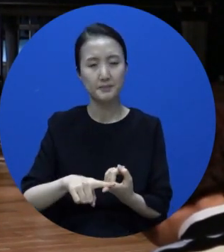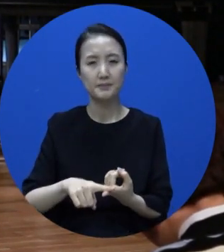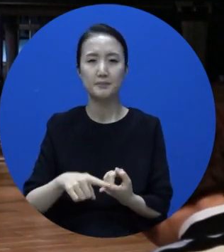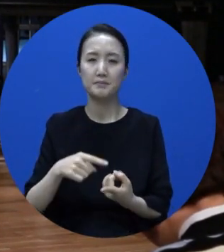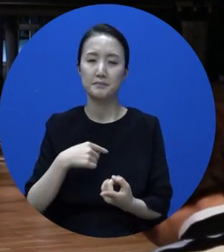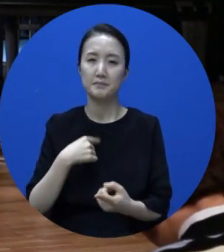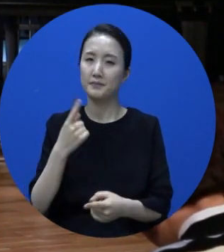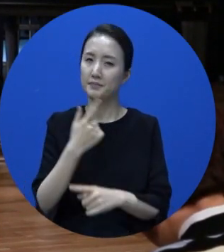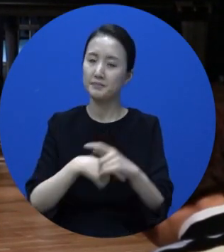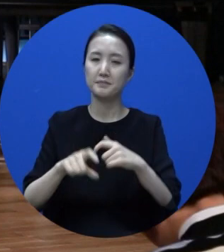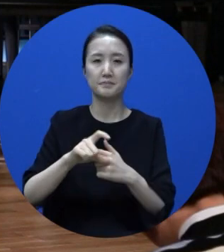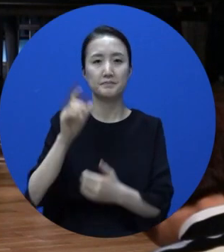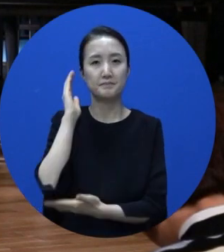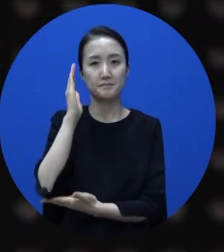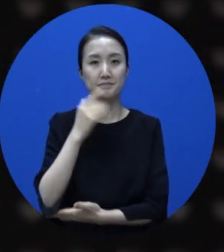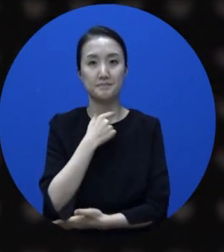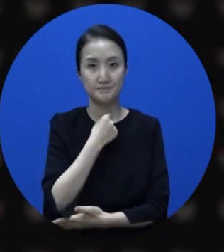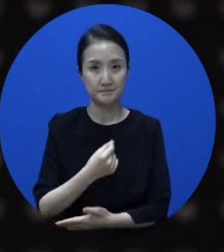하겠습니다